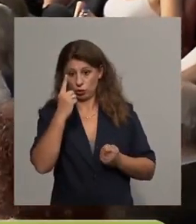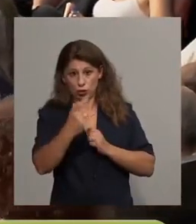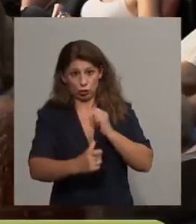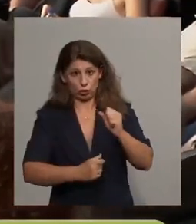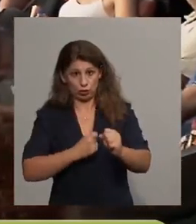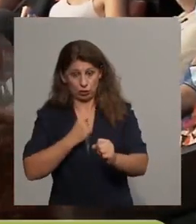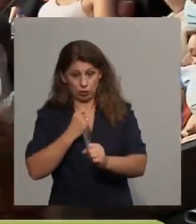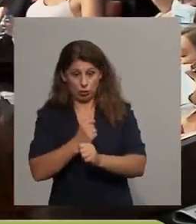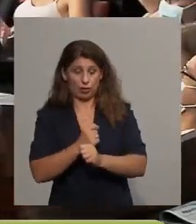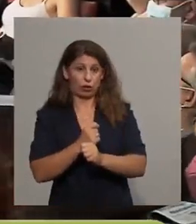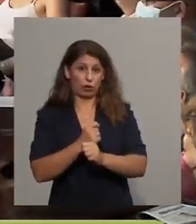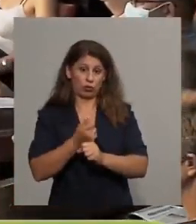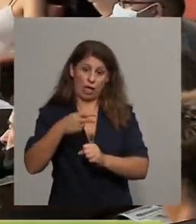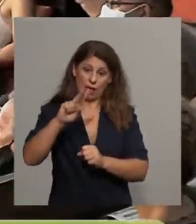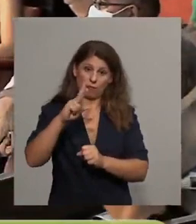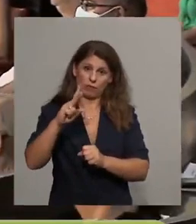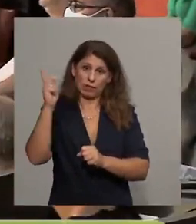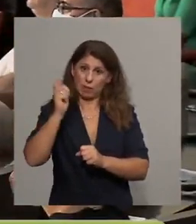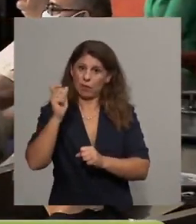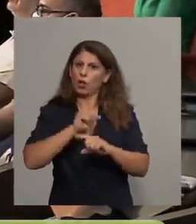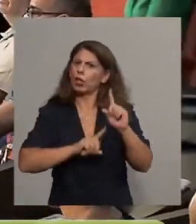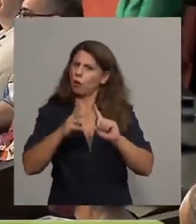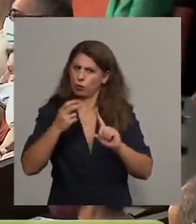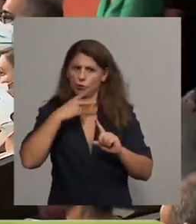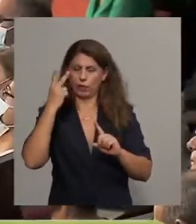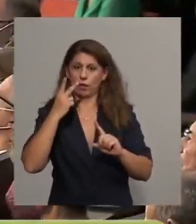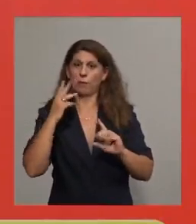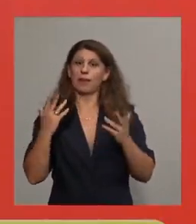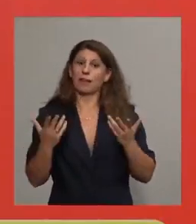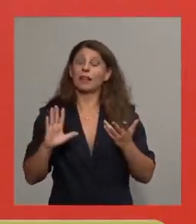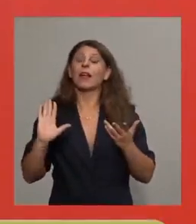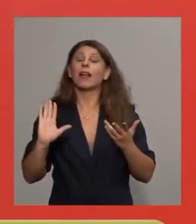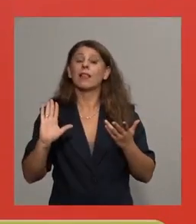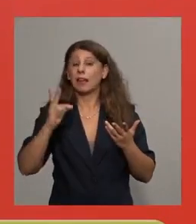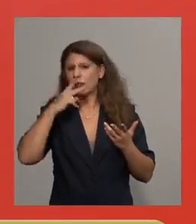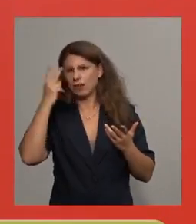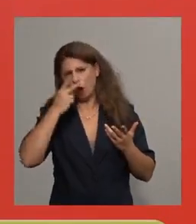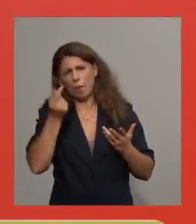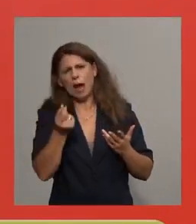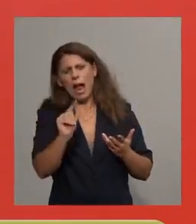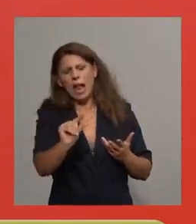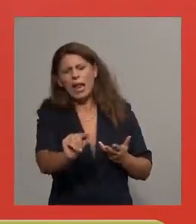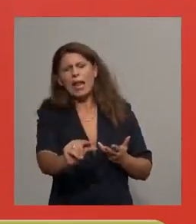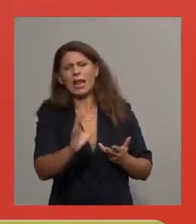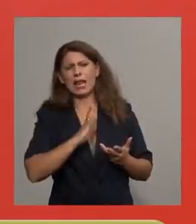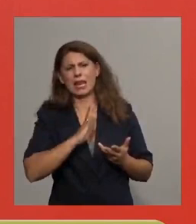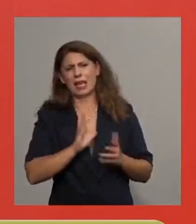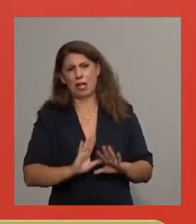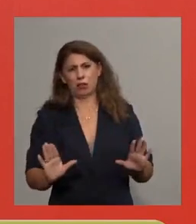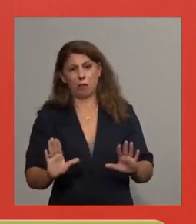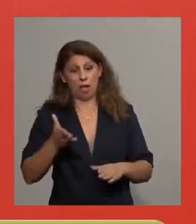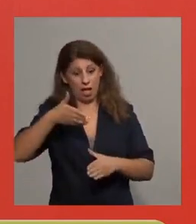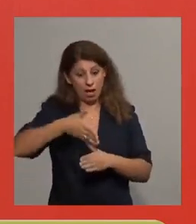του επιδόματος για όσους πάλι το δικαιούνται, γιατί δεν το δικαιούνται παραλίγοι, όταν τα